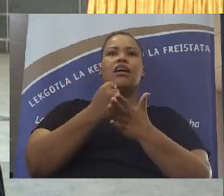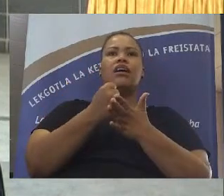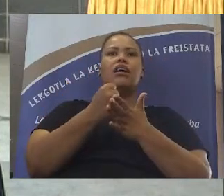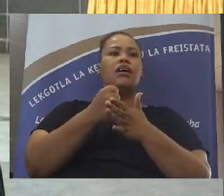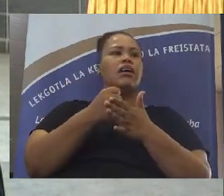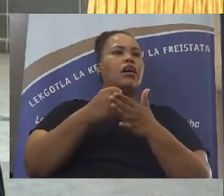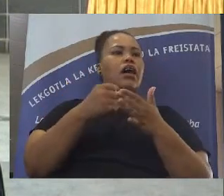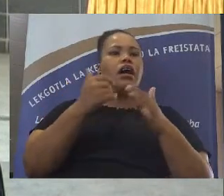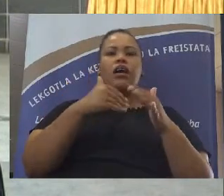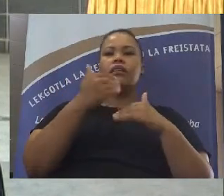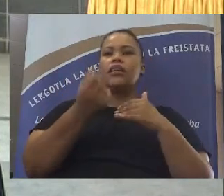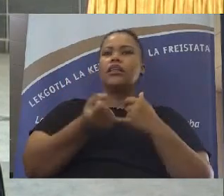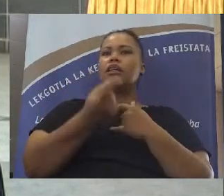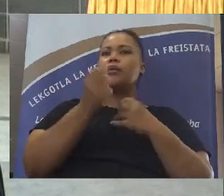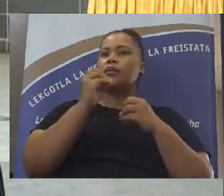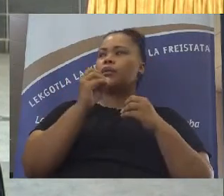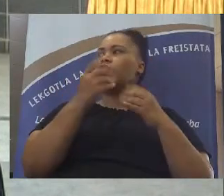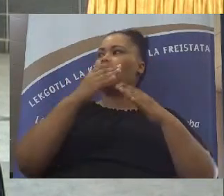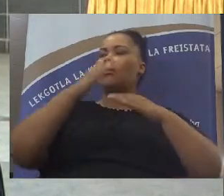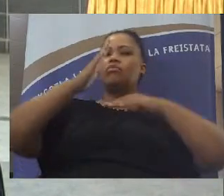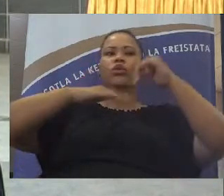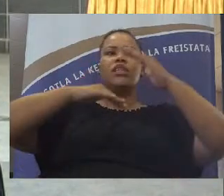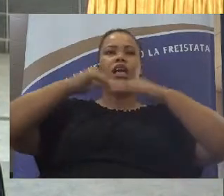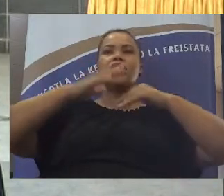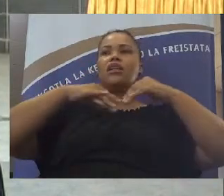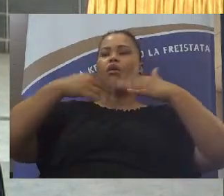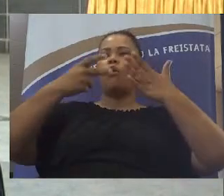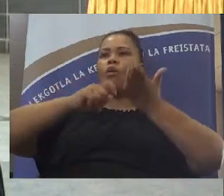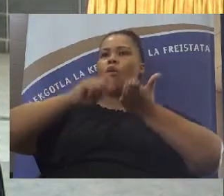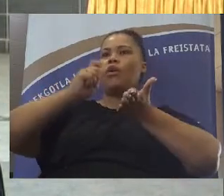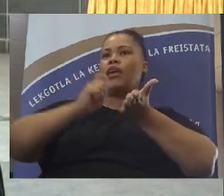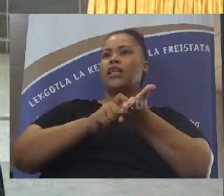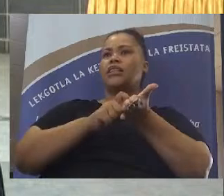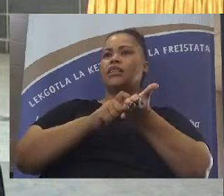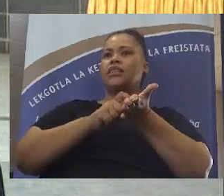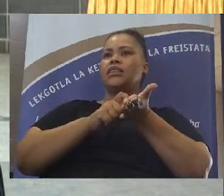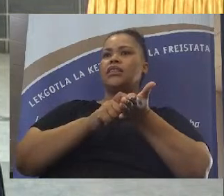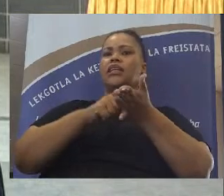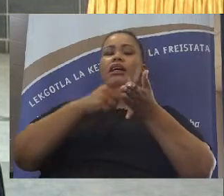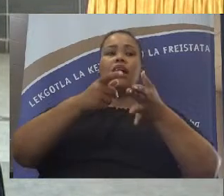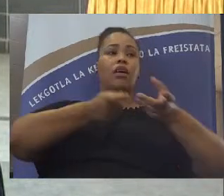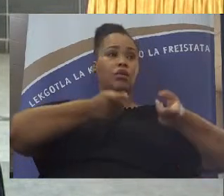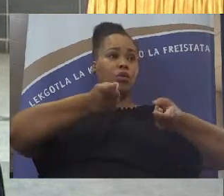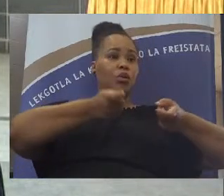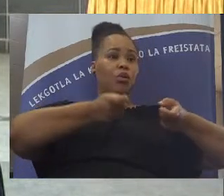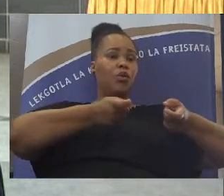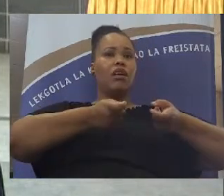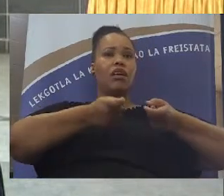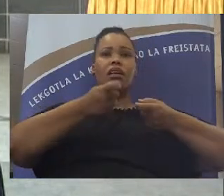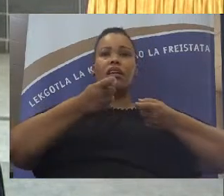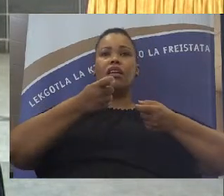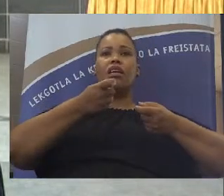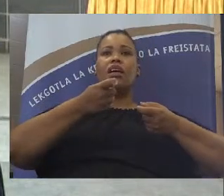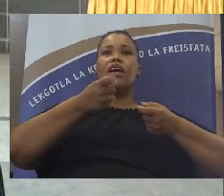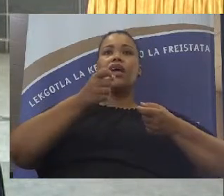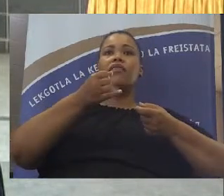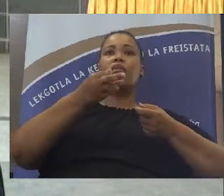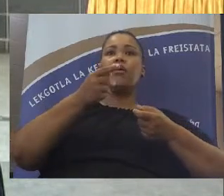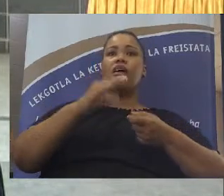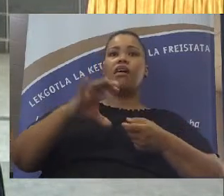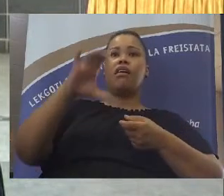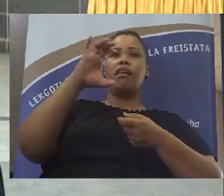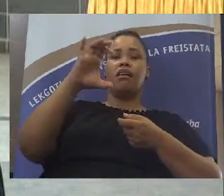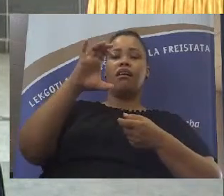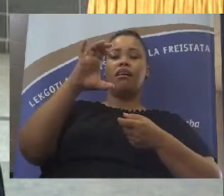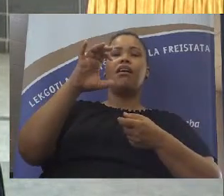in. Kom dit na construction toe, kom dit na kontrakte toe. Daar's 'n monopolie op dit ook. Wie die meeste geld het kry die